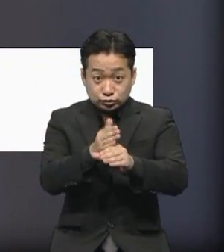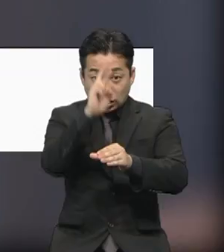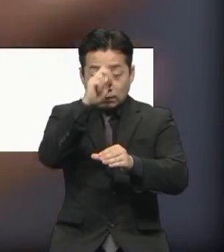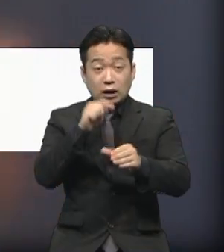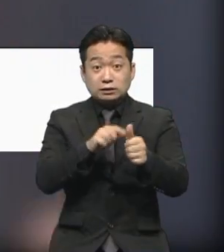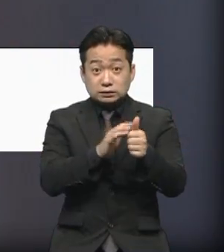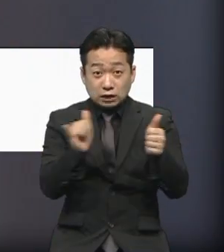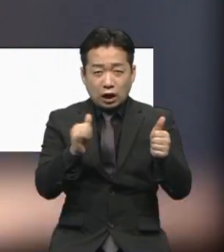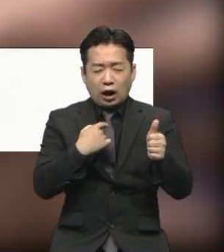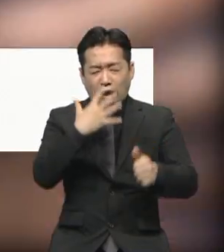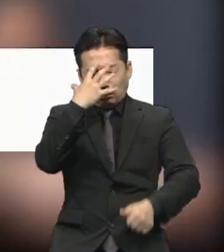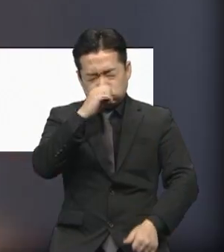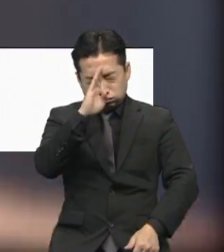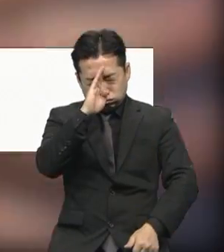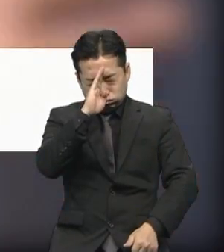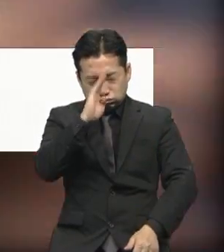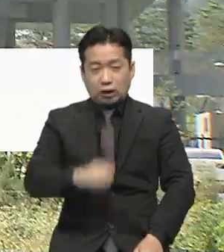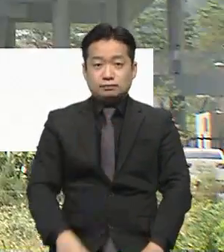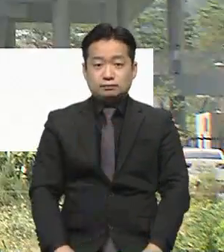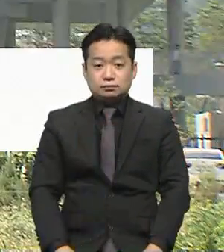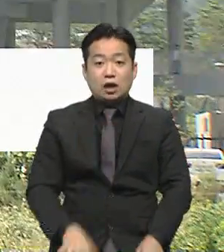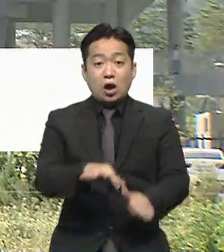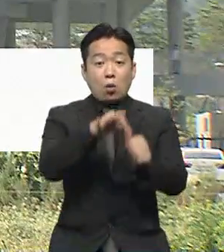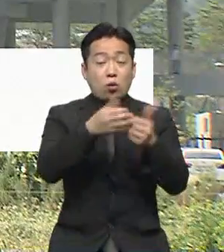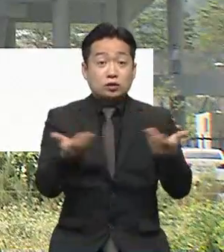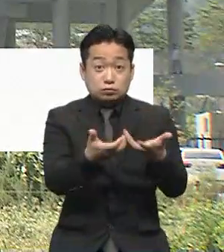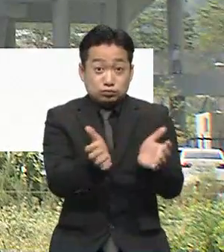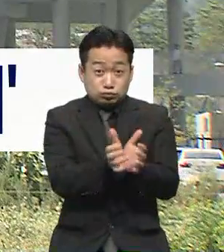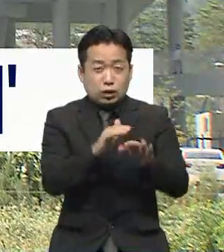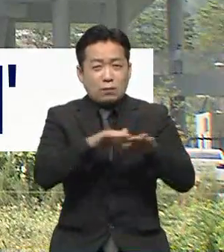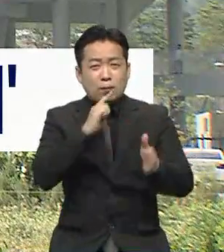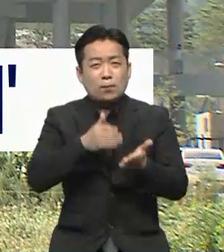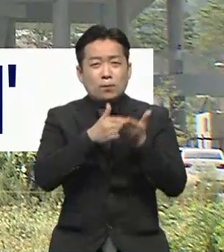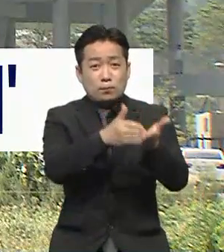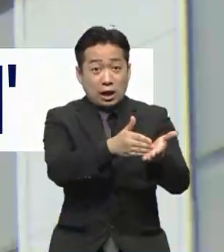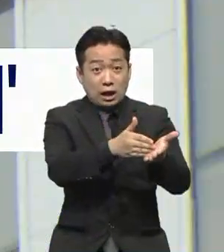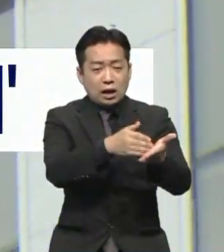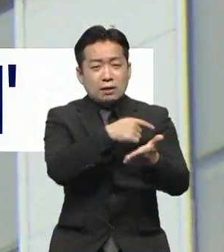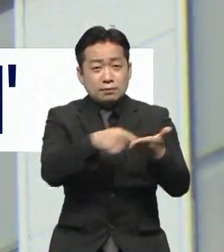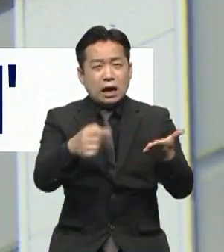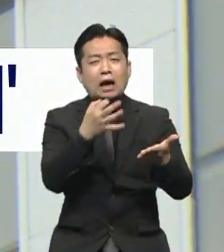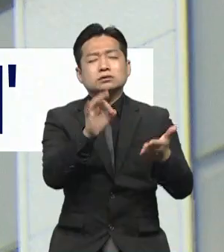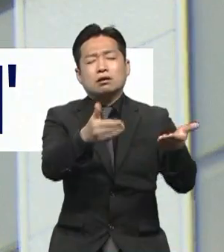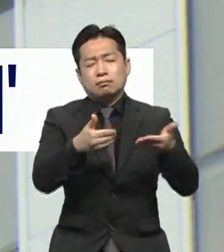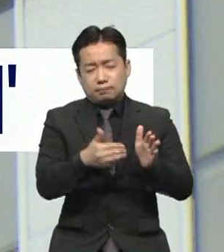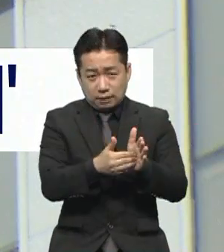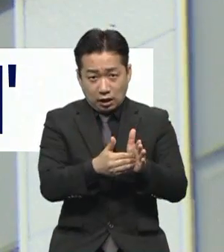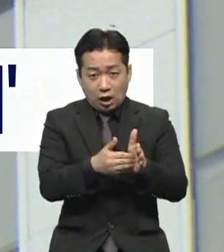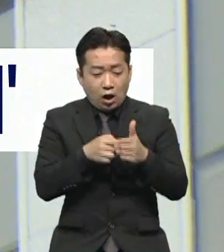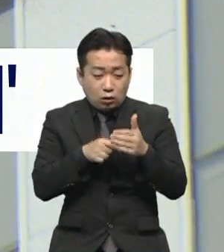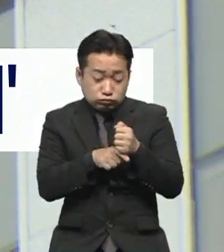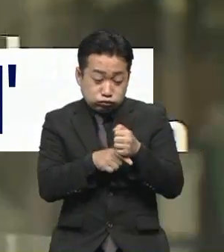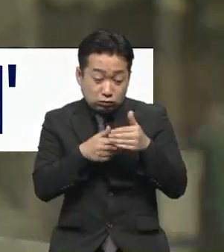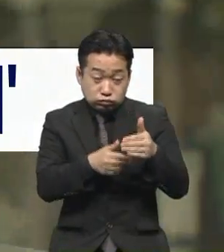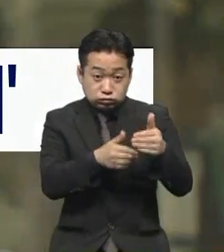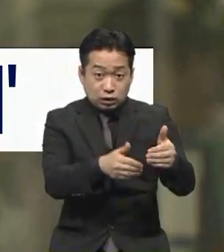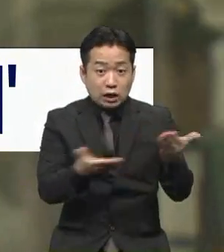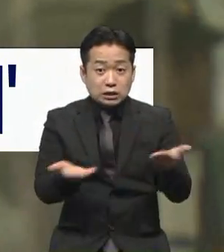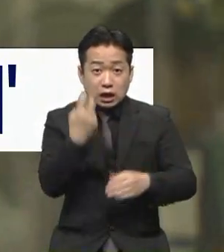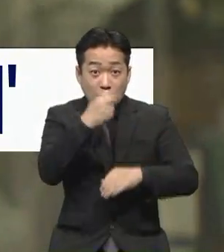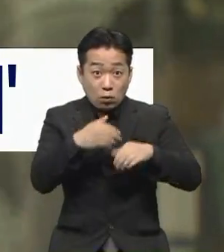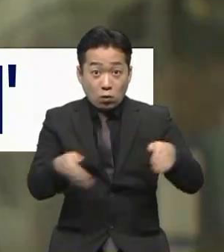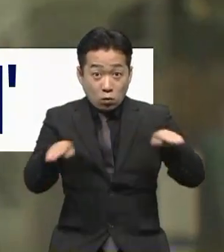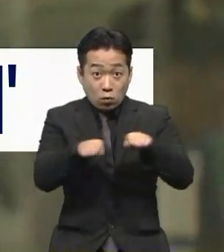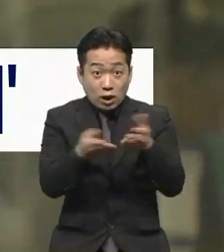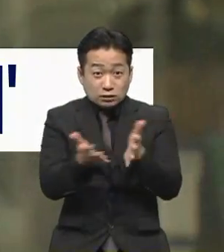우울증까지 알았습니다 고용노동부의 진정의 피해를 인정받았지만 피해 조사 과정에서 근로 감독관에게 태도 때문에